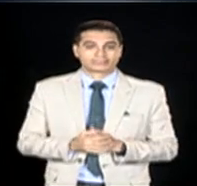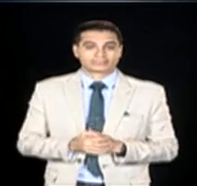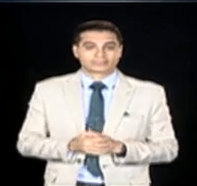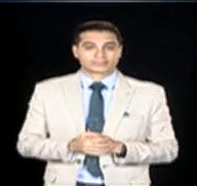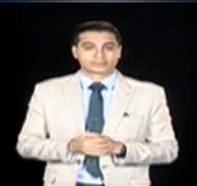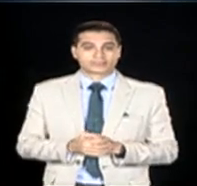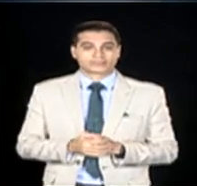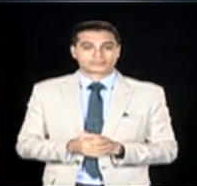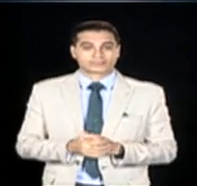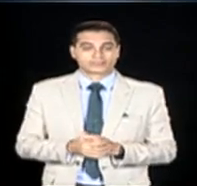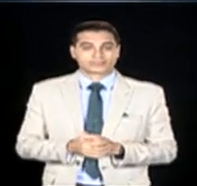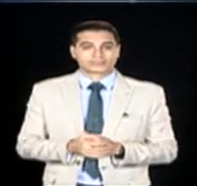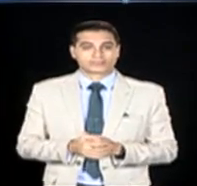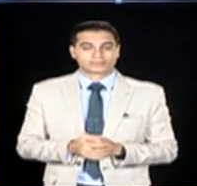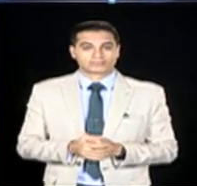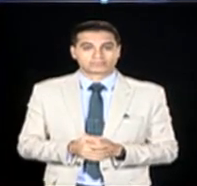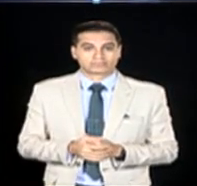عجلة الحظ،